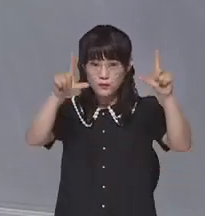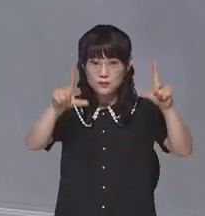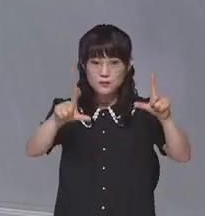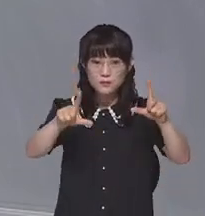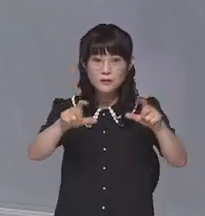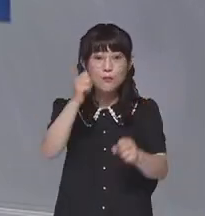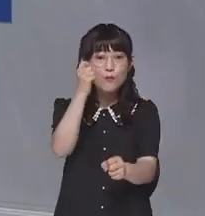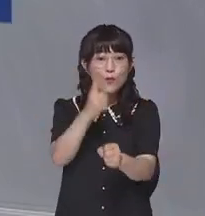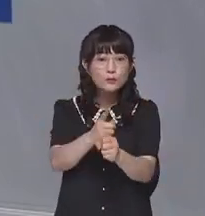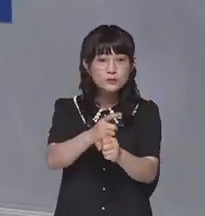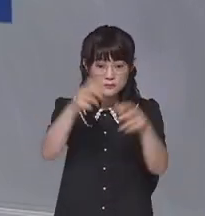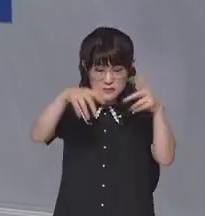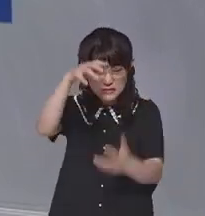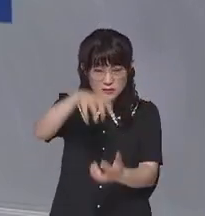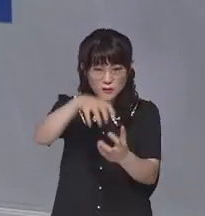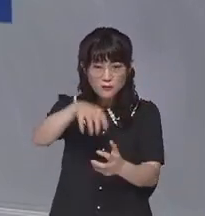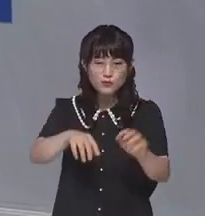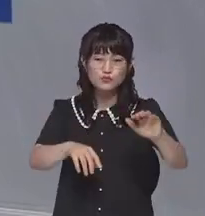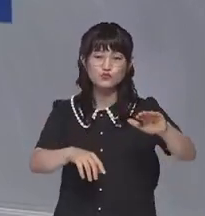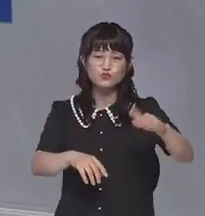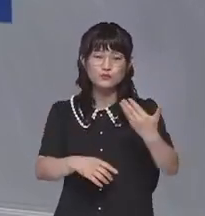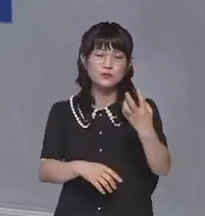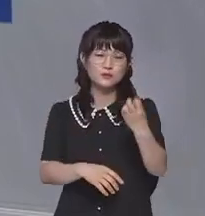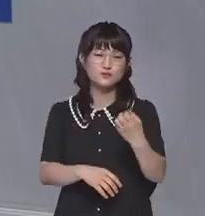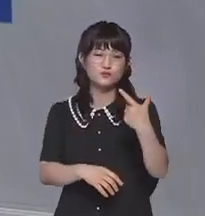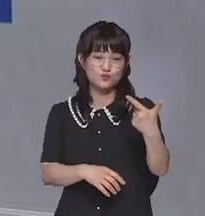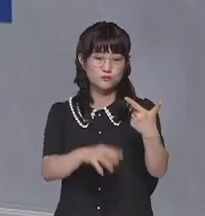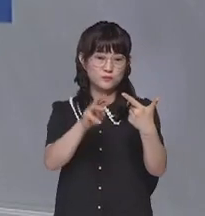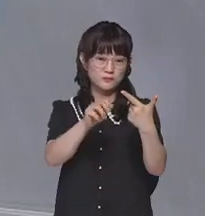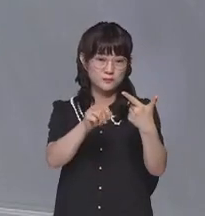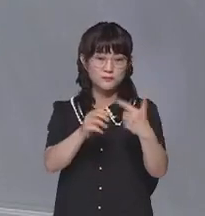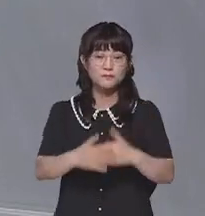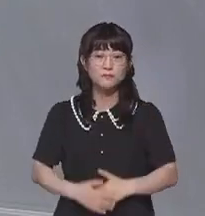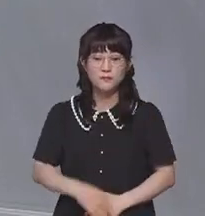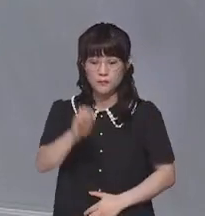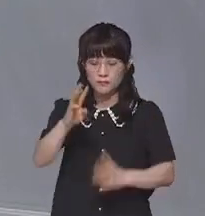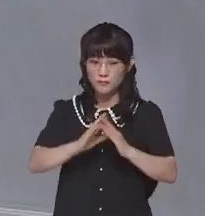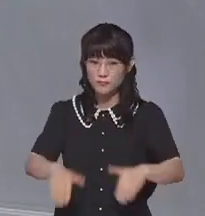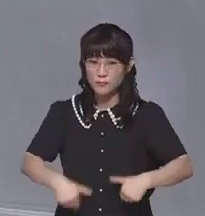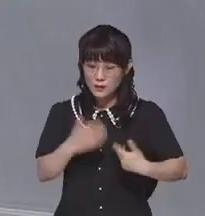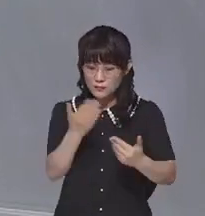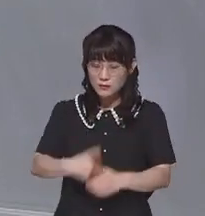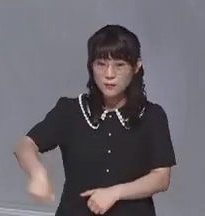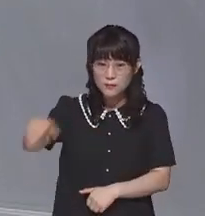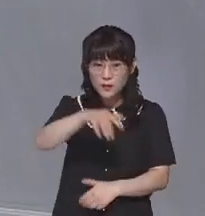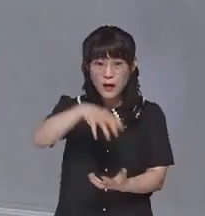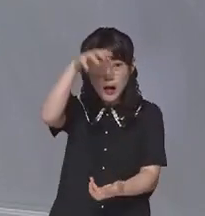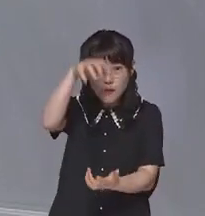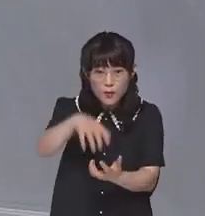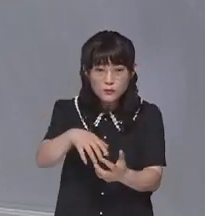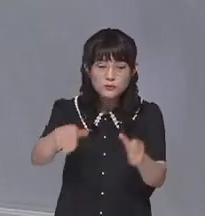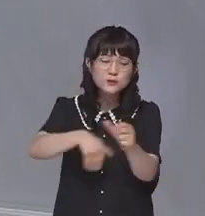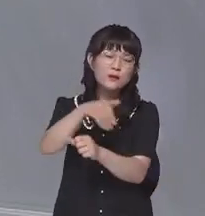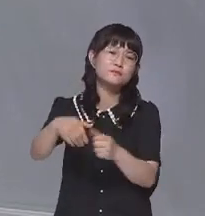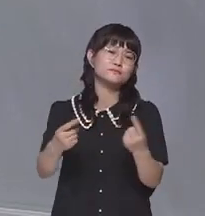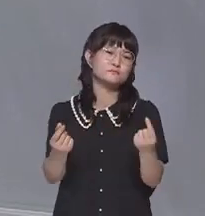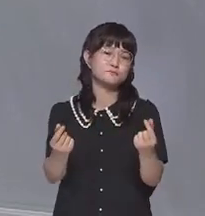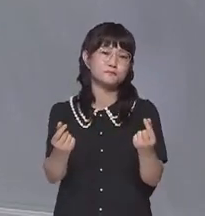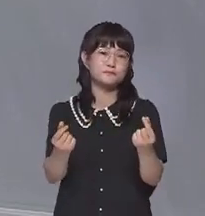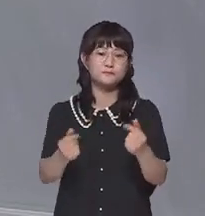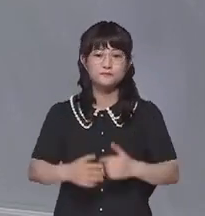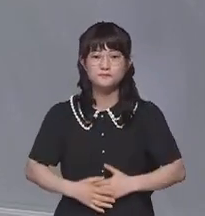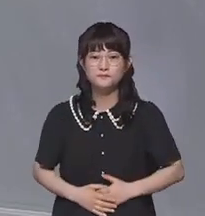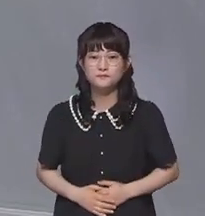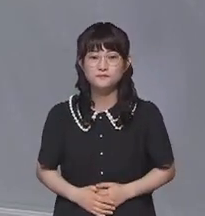강수량이 벌써 936mm를 넘어섰습니다 광주와 전남 전체를 다 합쳐봐도 상황은 비슷합니다